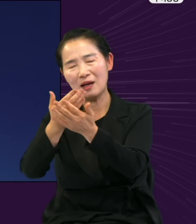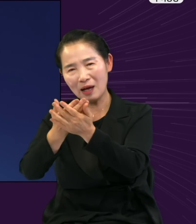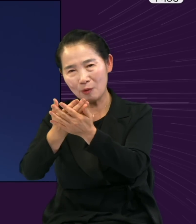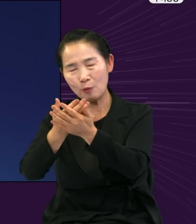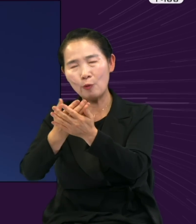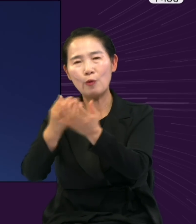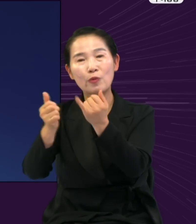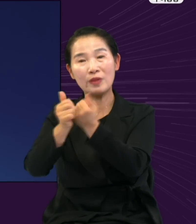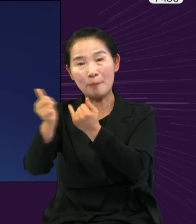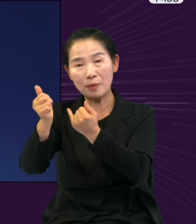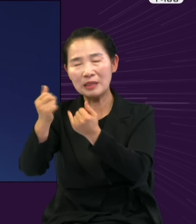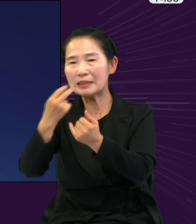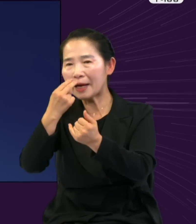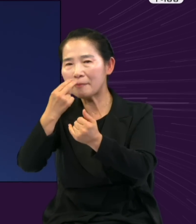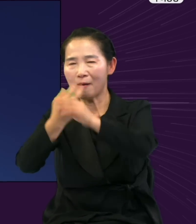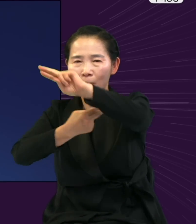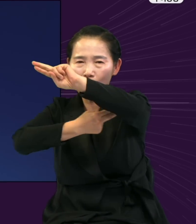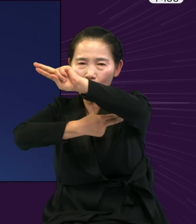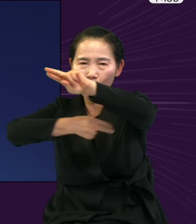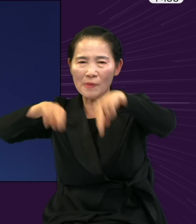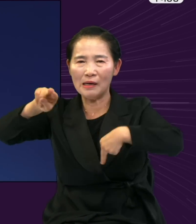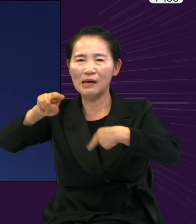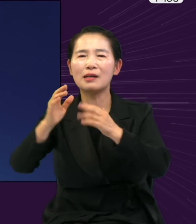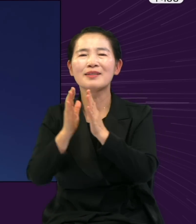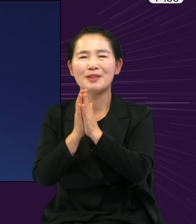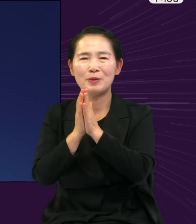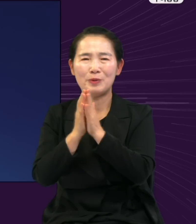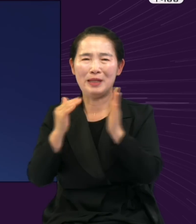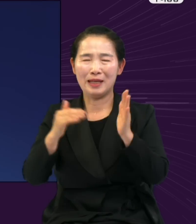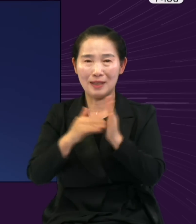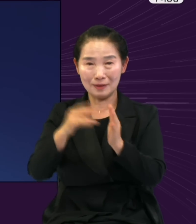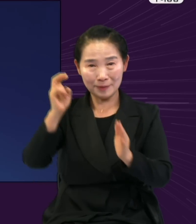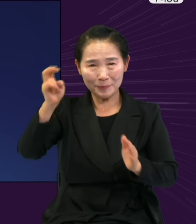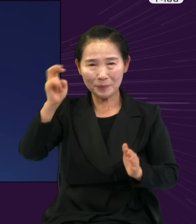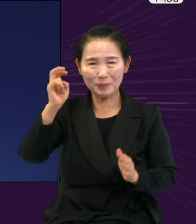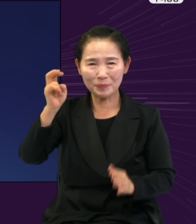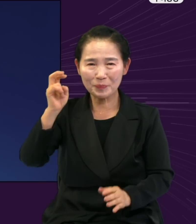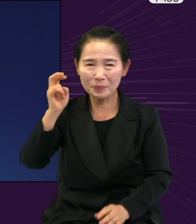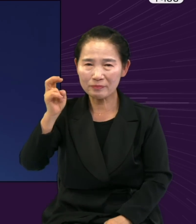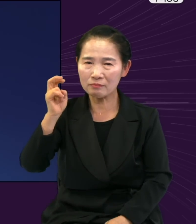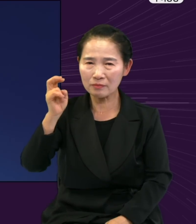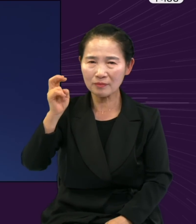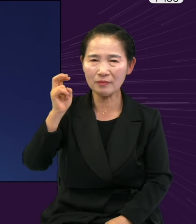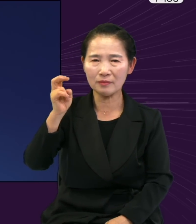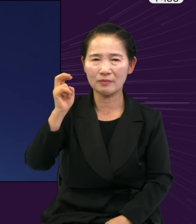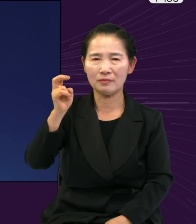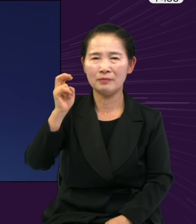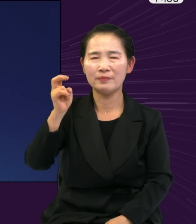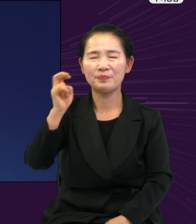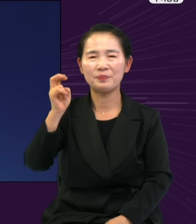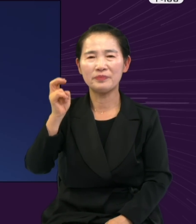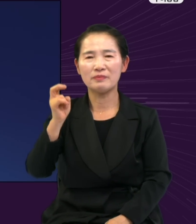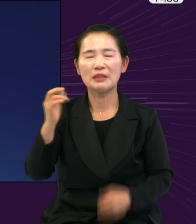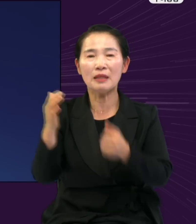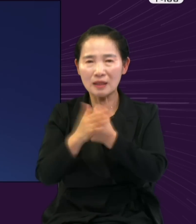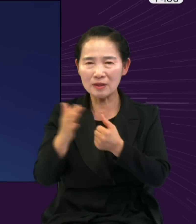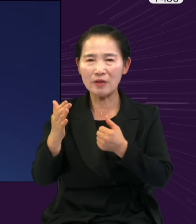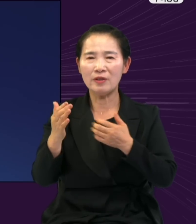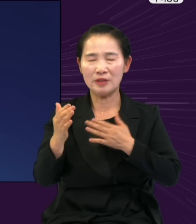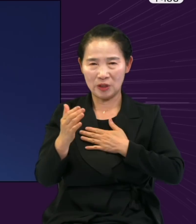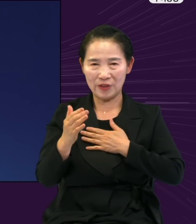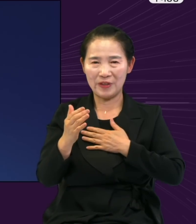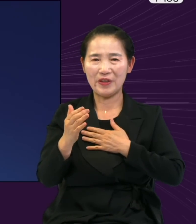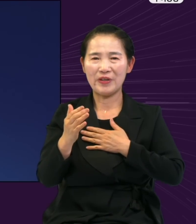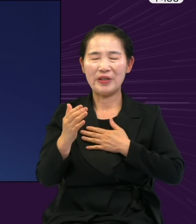생명을 걸고 하나님께 부탁했겠구나라는 생각이 들더라고요. 저는, 그리고 저희 아이들은 제 남편의